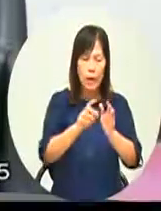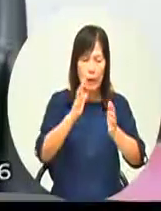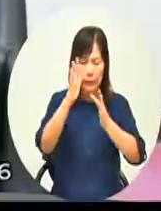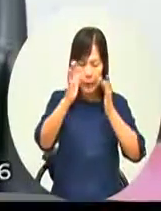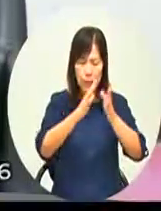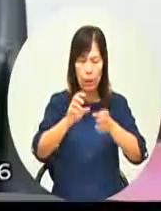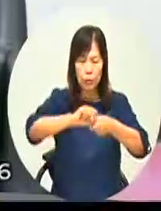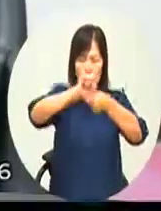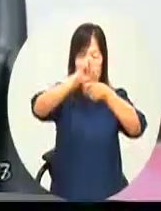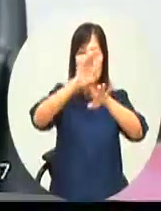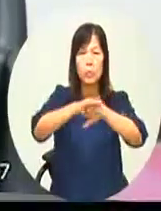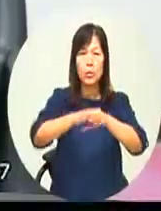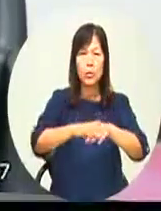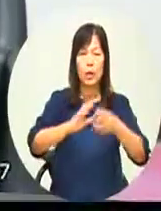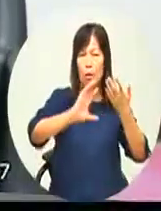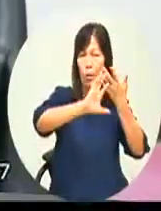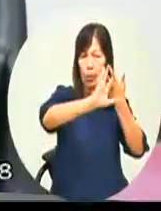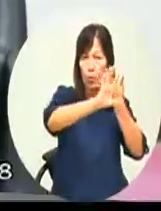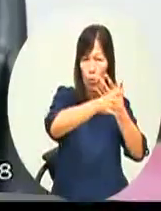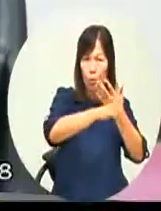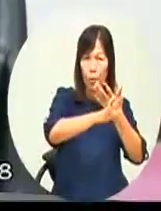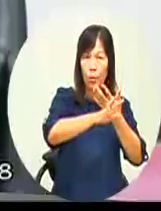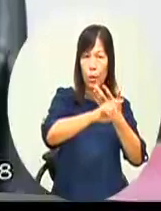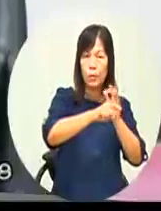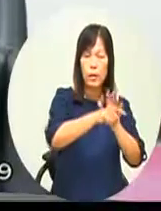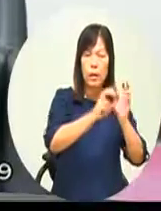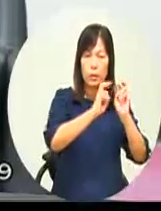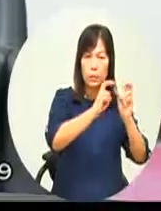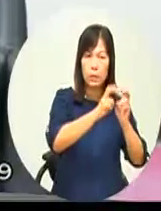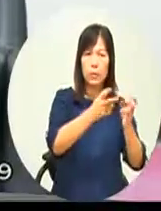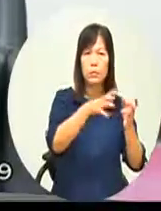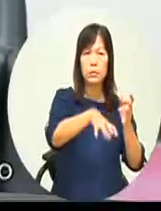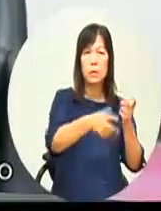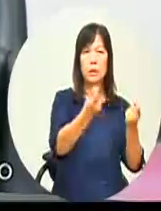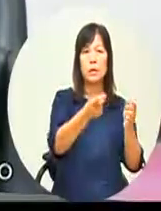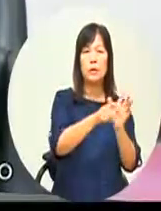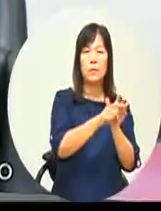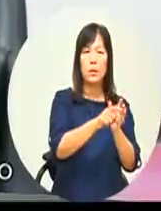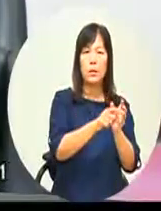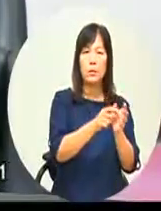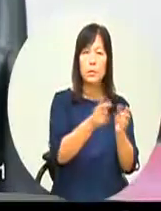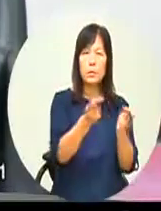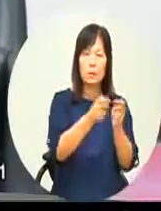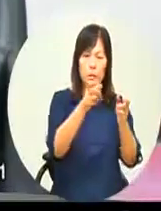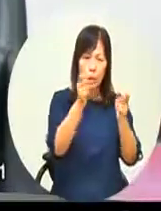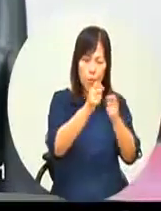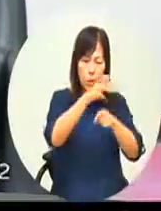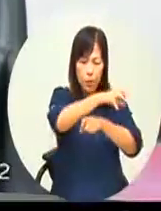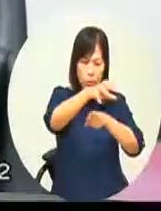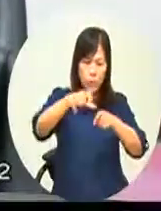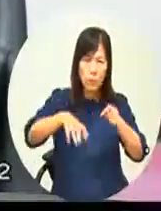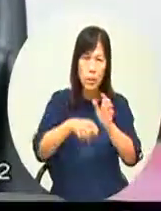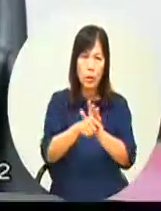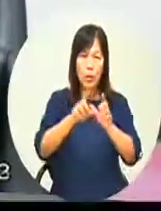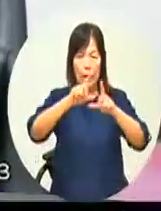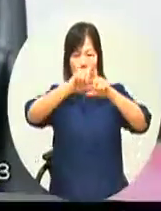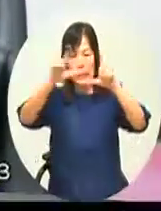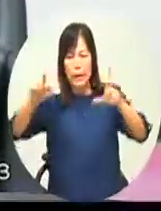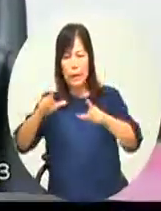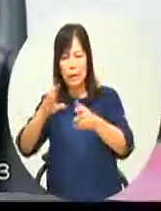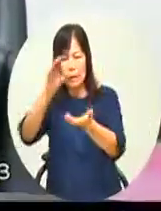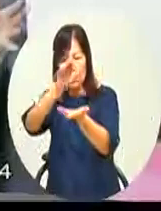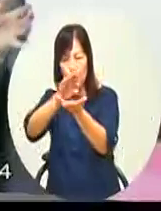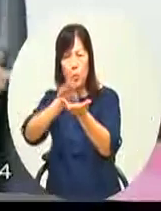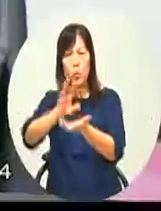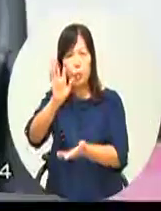我们看到国外的一些那个捷运站都是在他们的周边有一个很大的一个停车场，